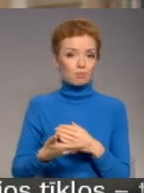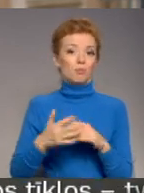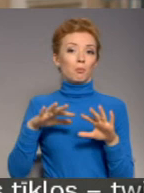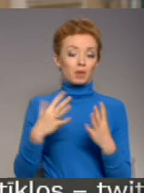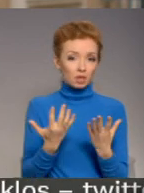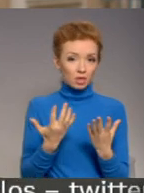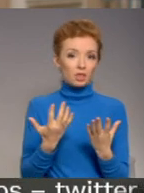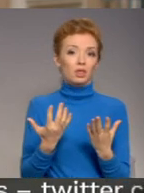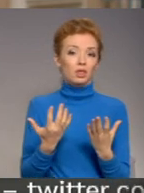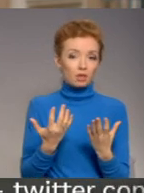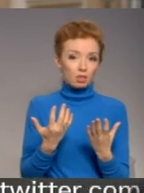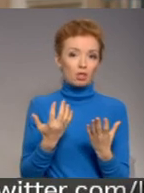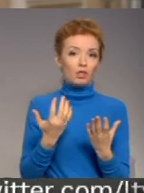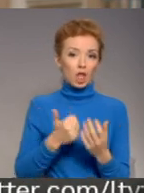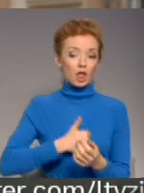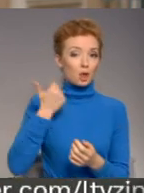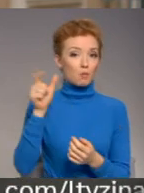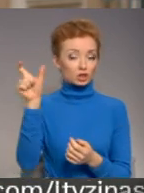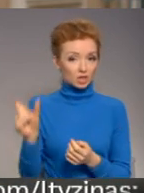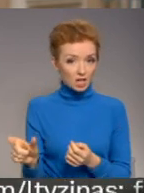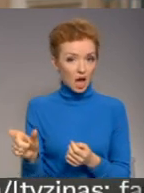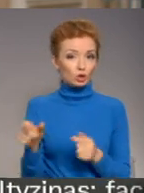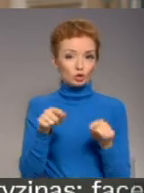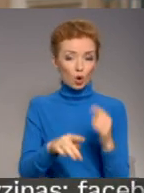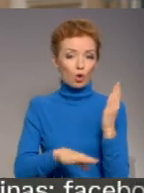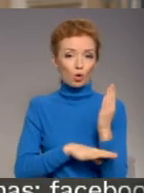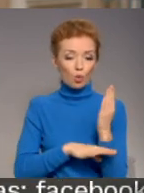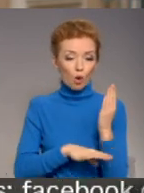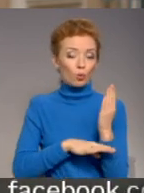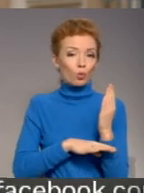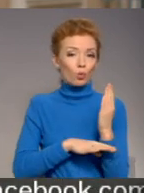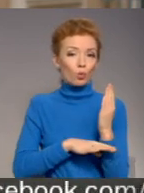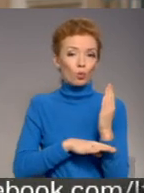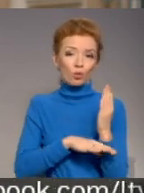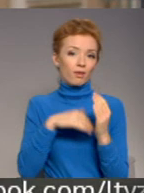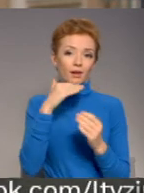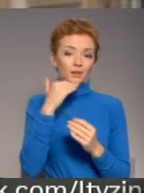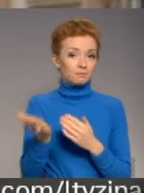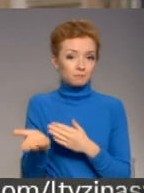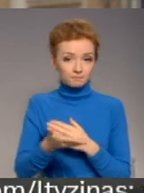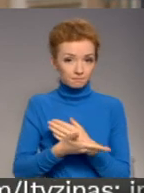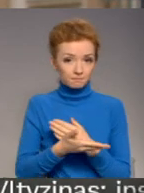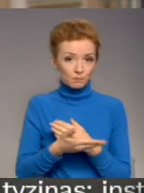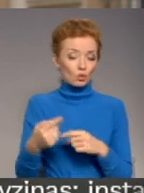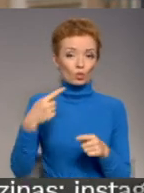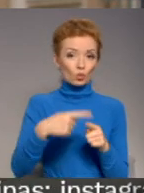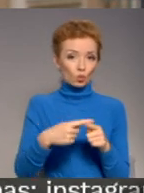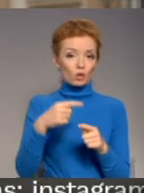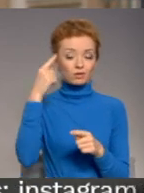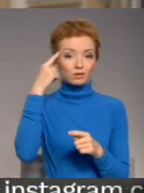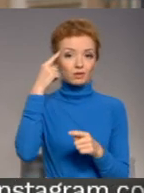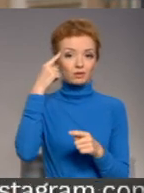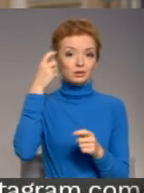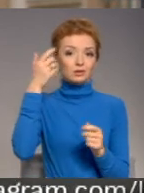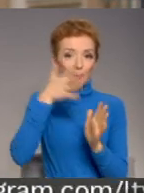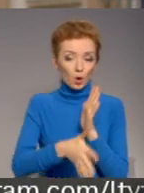Kā visi apstākļi liecina, tad īpašniece šo te koku nenocirta un saprot, ka